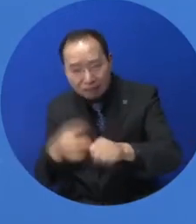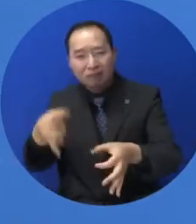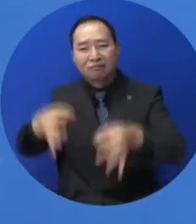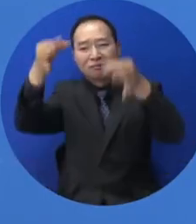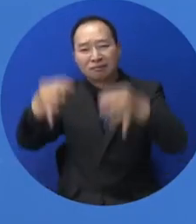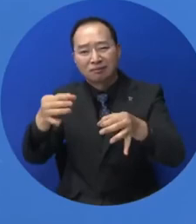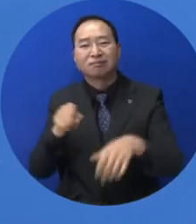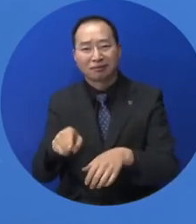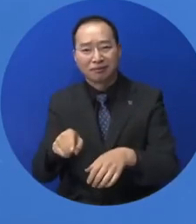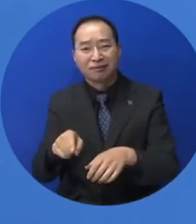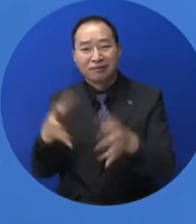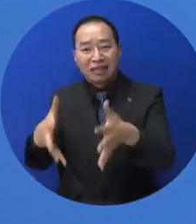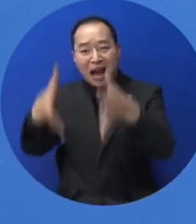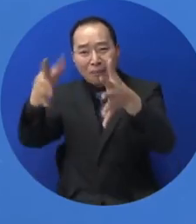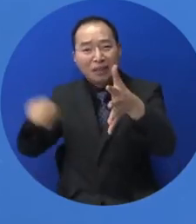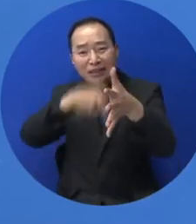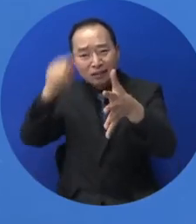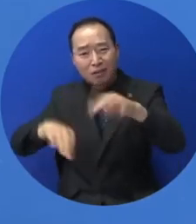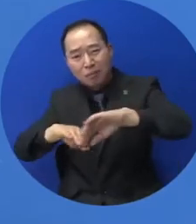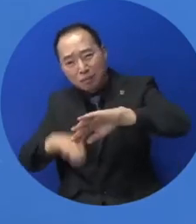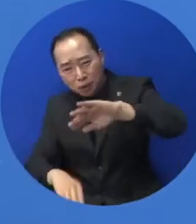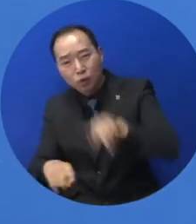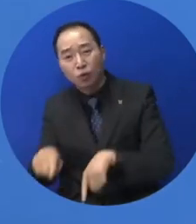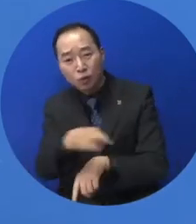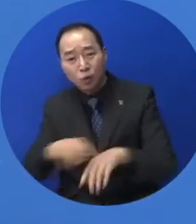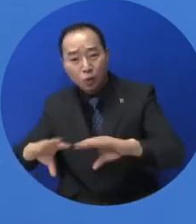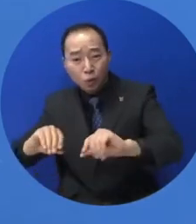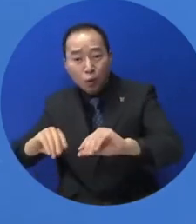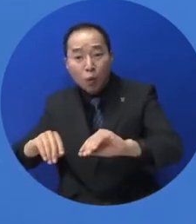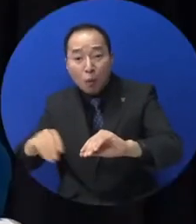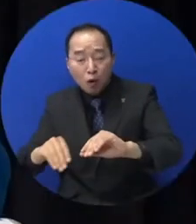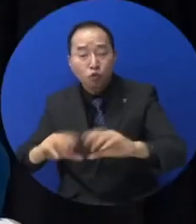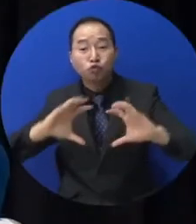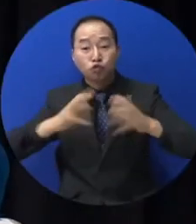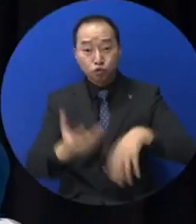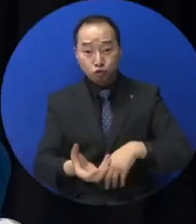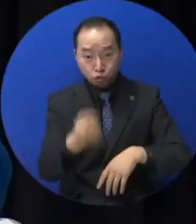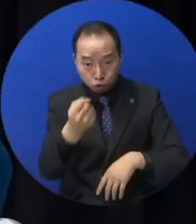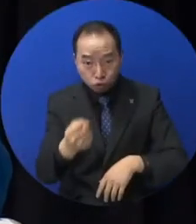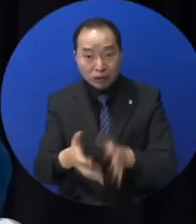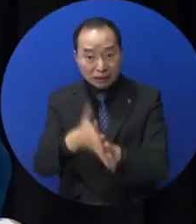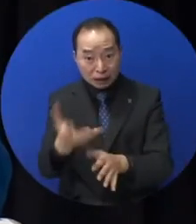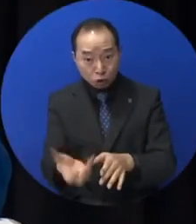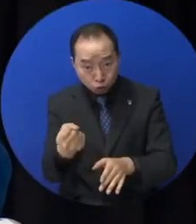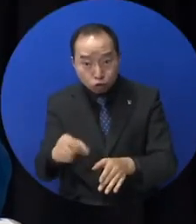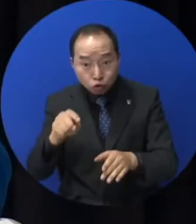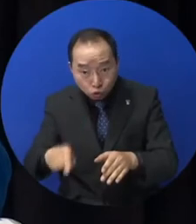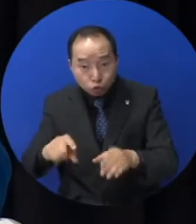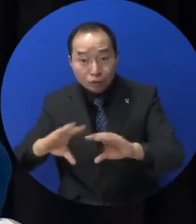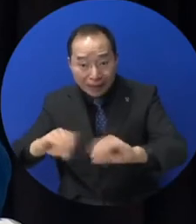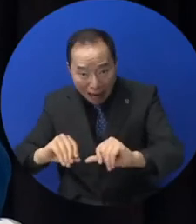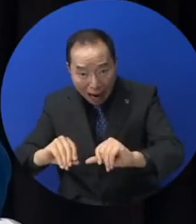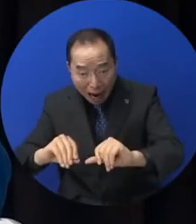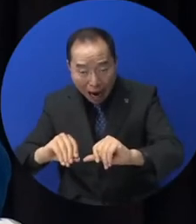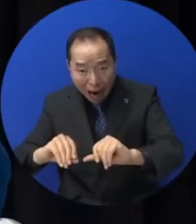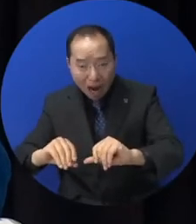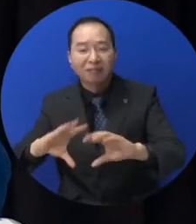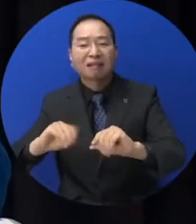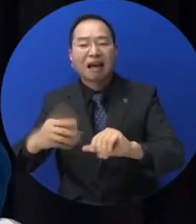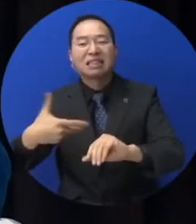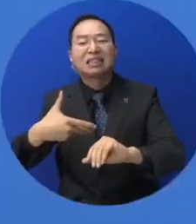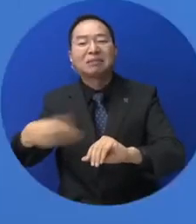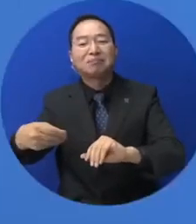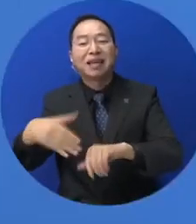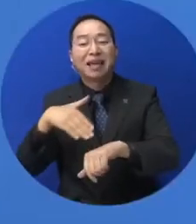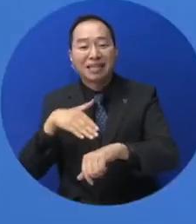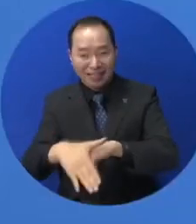높낮이가 결정이 되는데요. 국유지나 시유지의 땅을 토지 임대부 방식으로 공급을